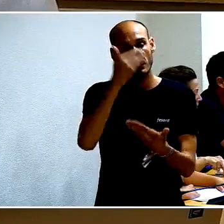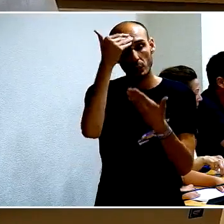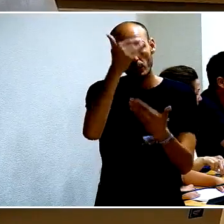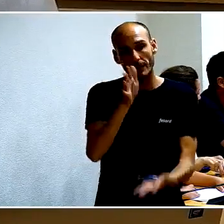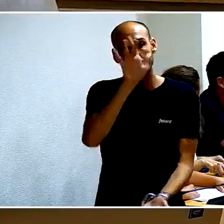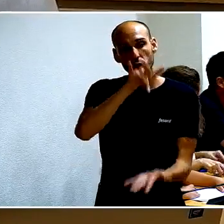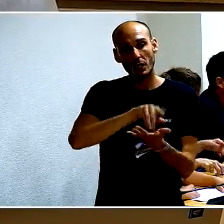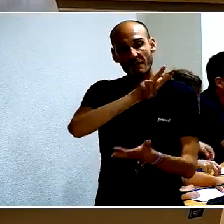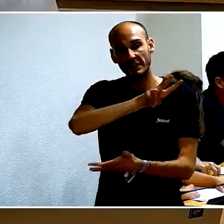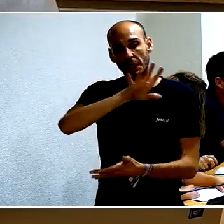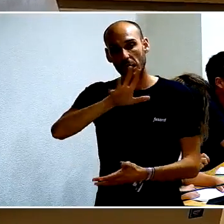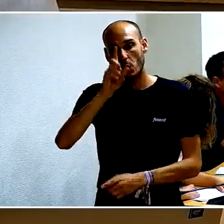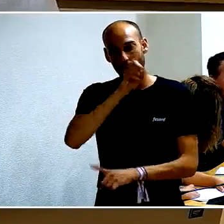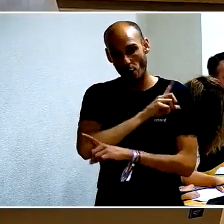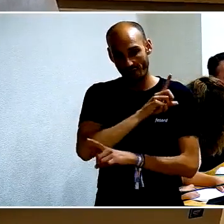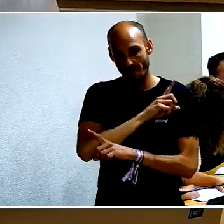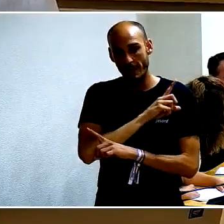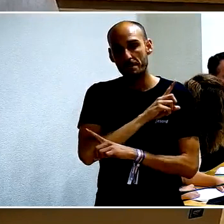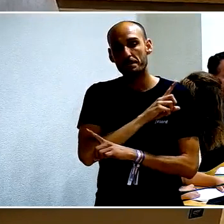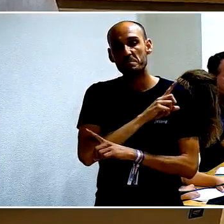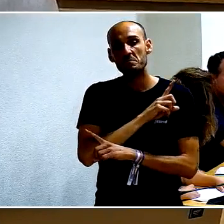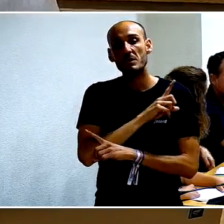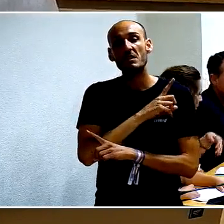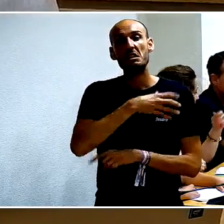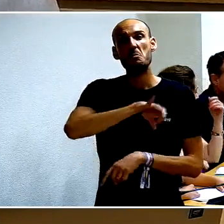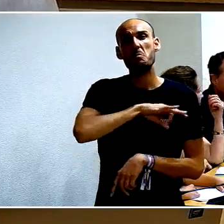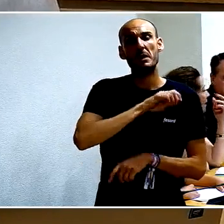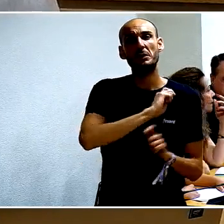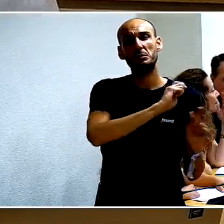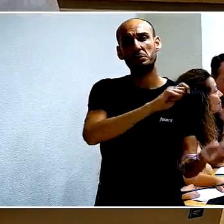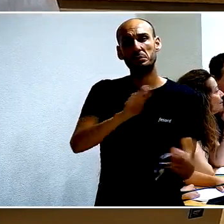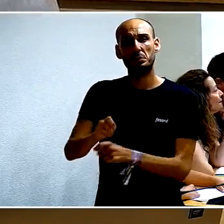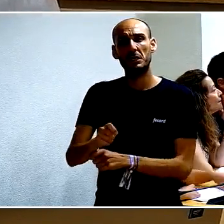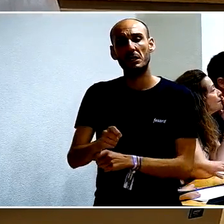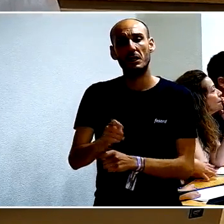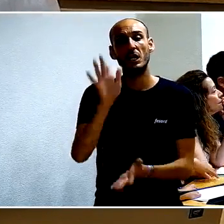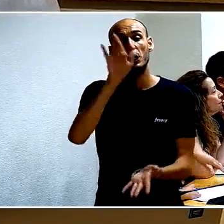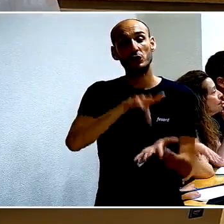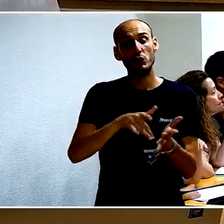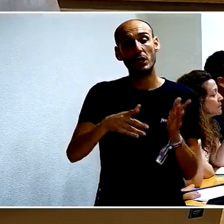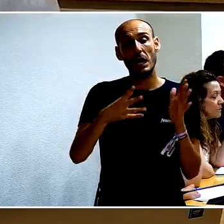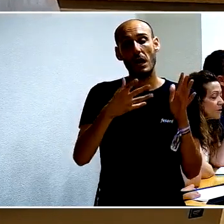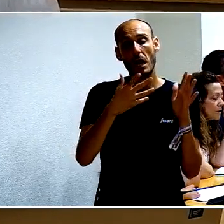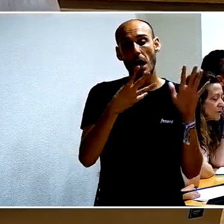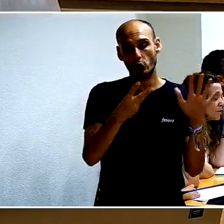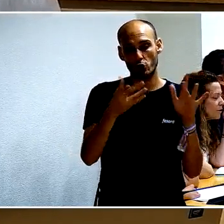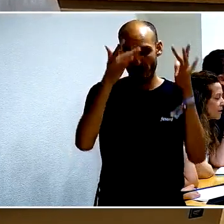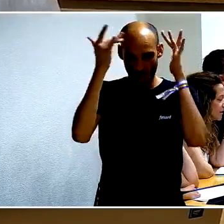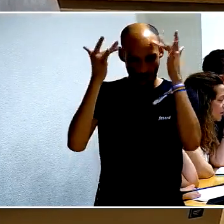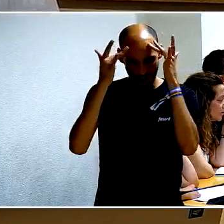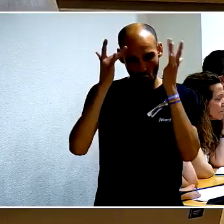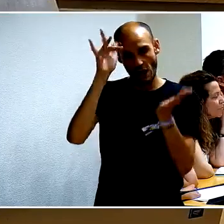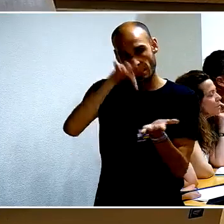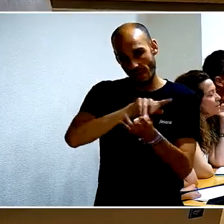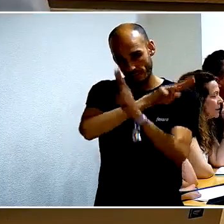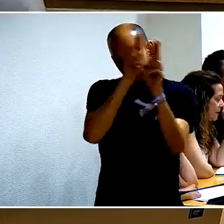novembre, i l'acte de lliurament dels guardons al voltant del 8 de març, del Dia Internacional de la Dona Treballadora. Els relats